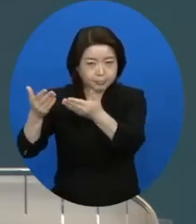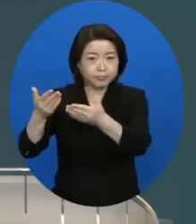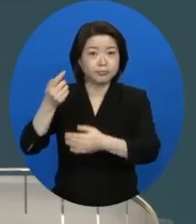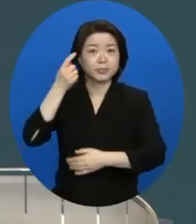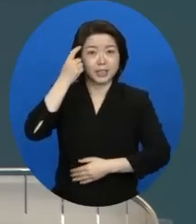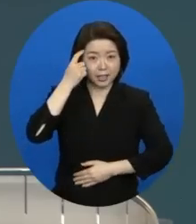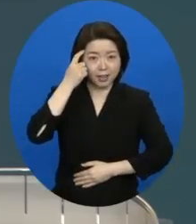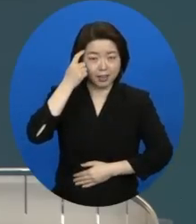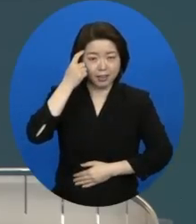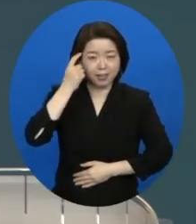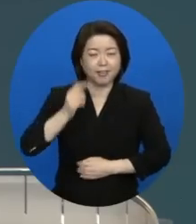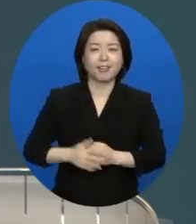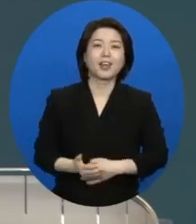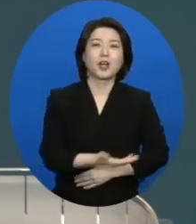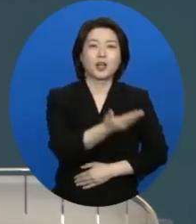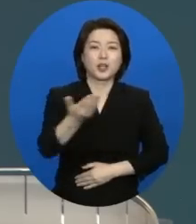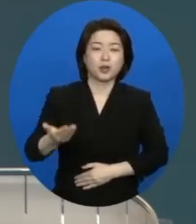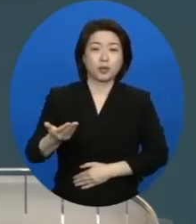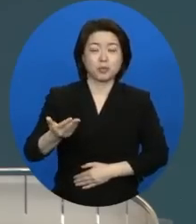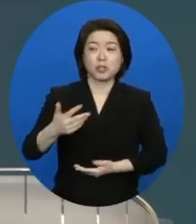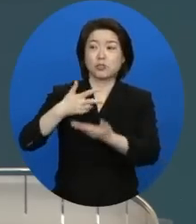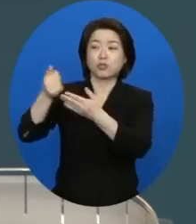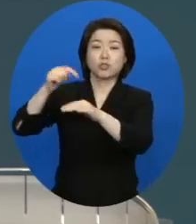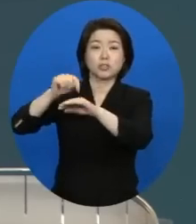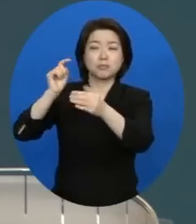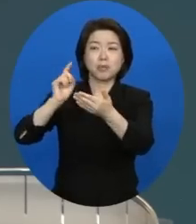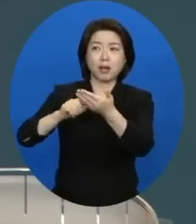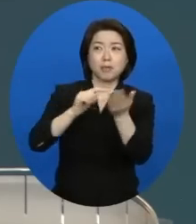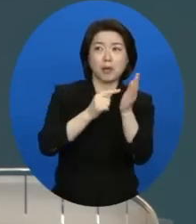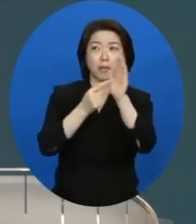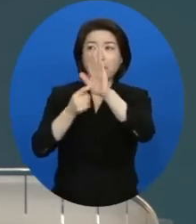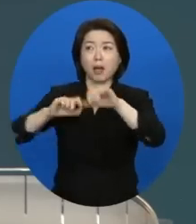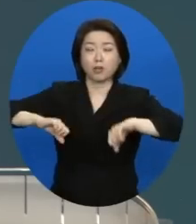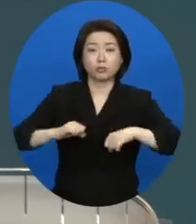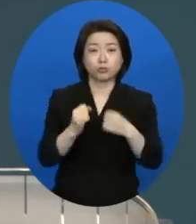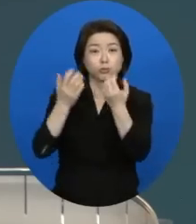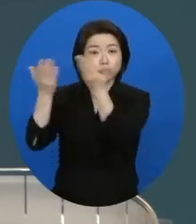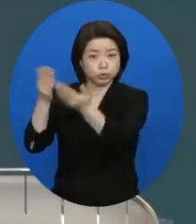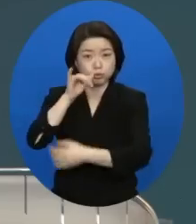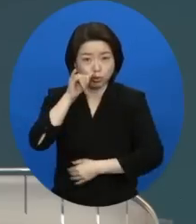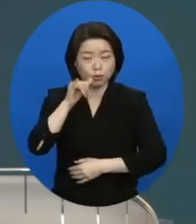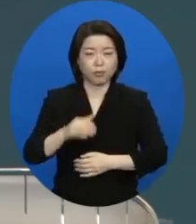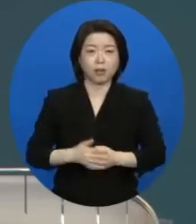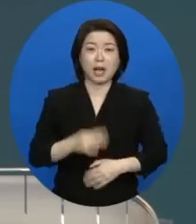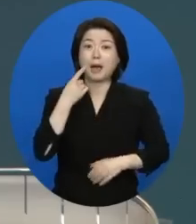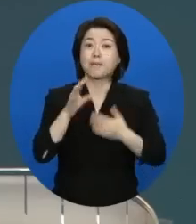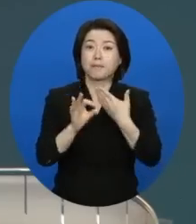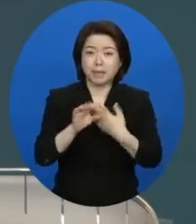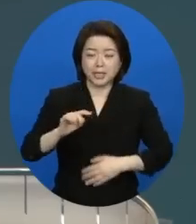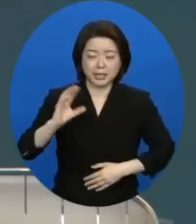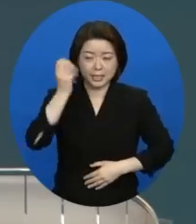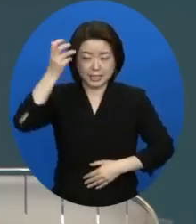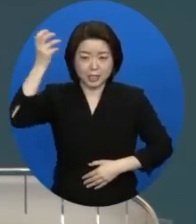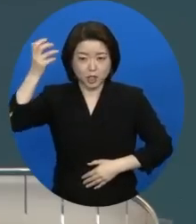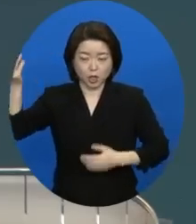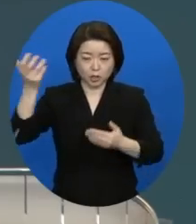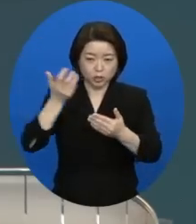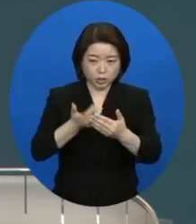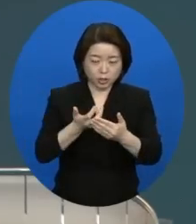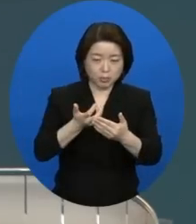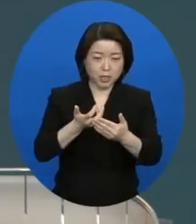여러분이 주님의 마음에 반응하고 있잖아요. 만약에 성령께서 그렇게